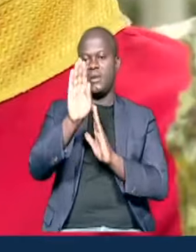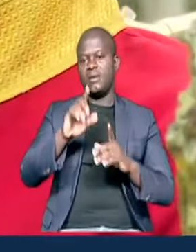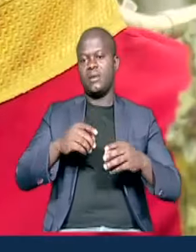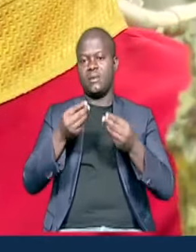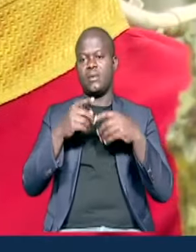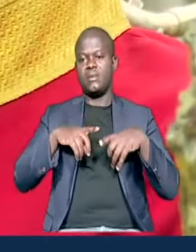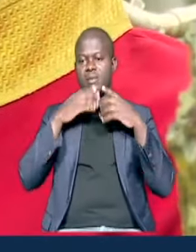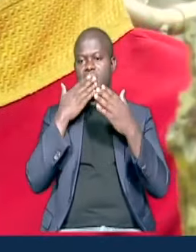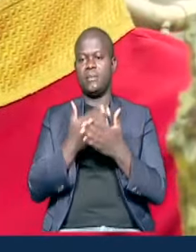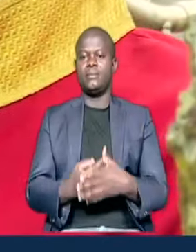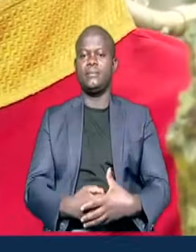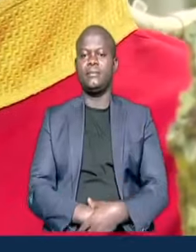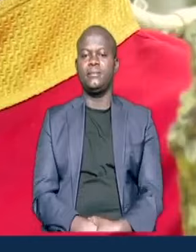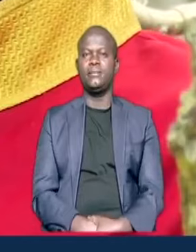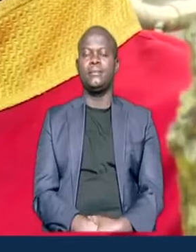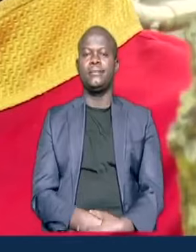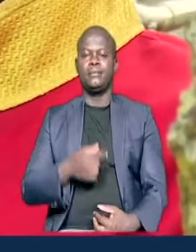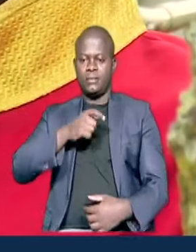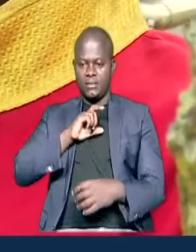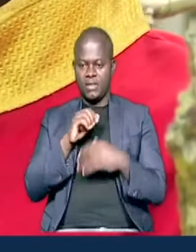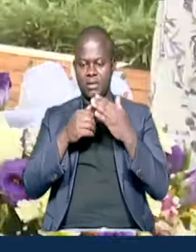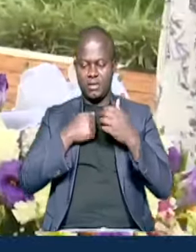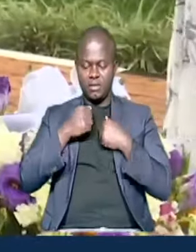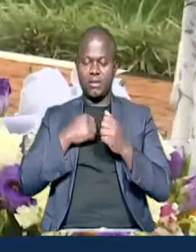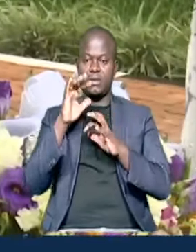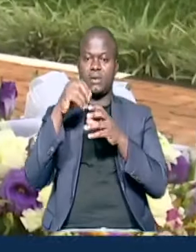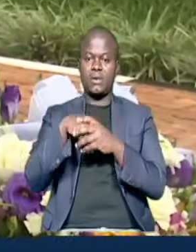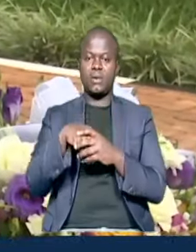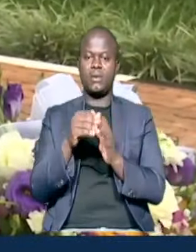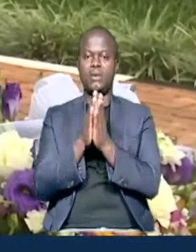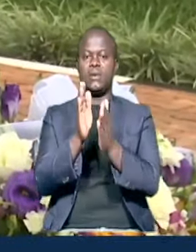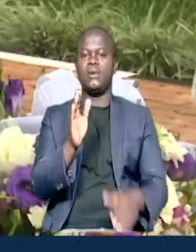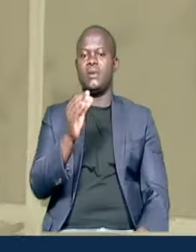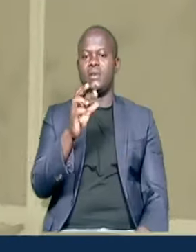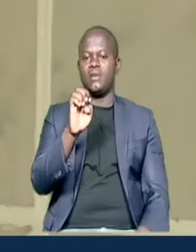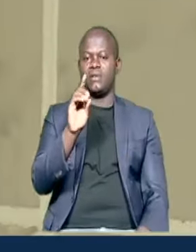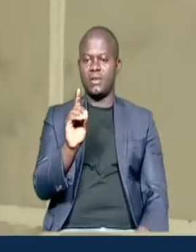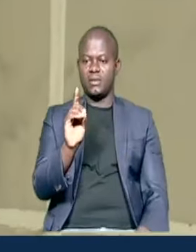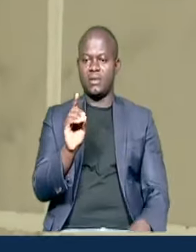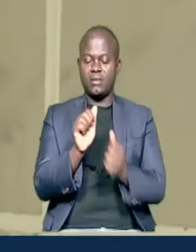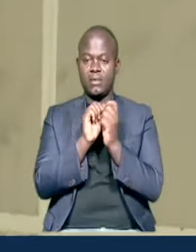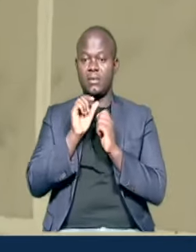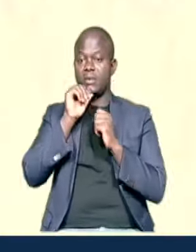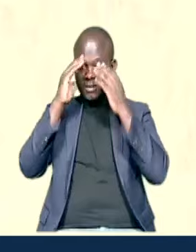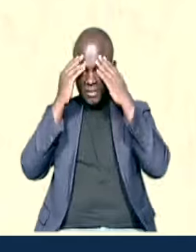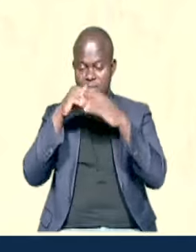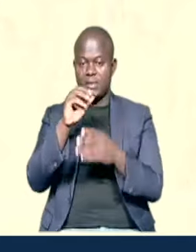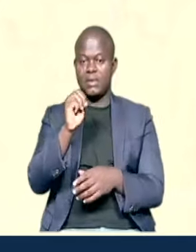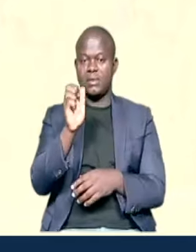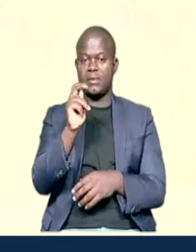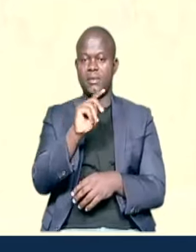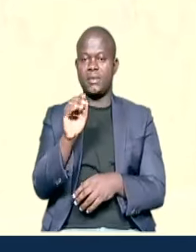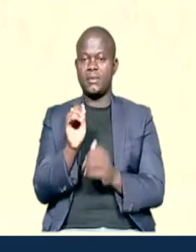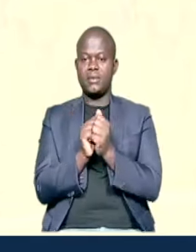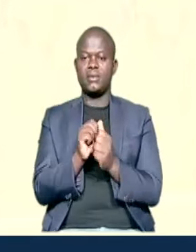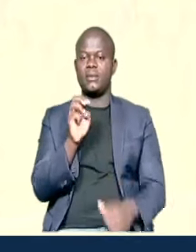myiza intwari u Rwanda rwiziza arimo Major General Fred Gisa Rwigema n'ingabo itazwi bari mu rwego rw'imanzi